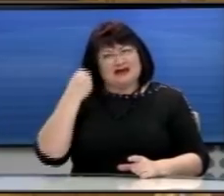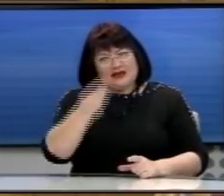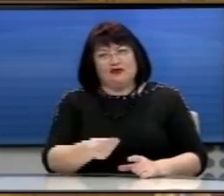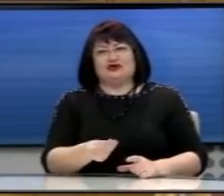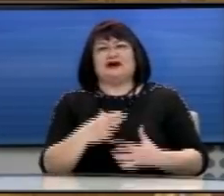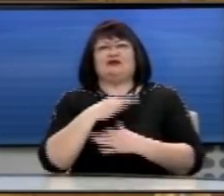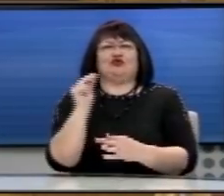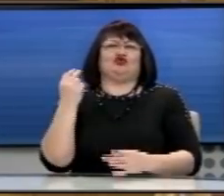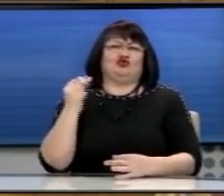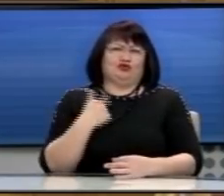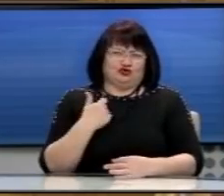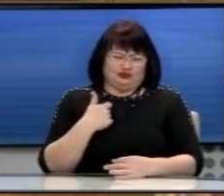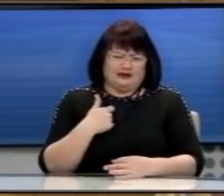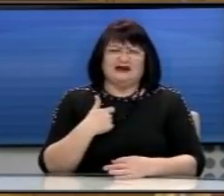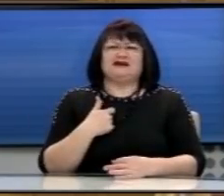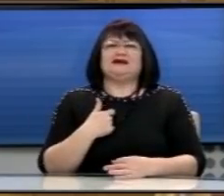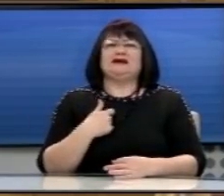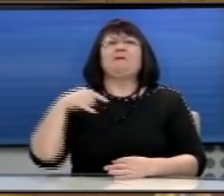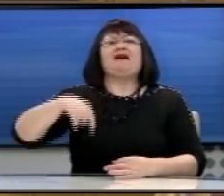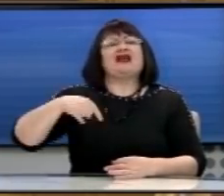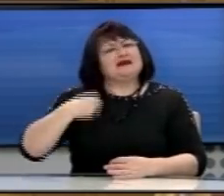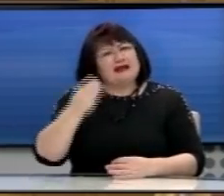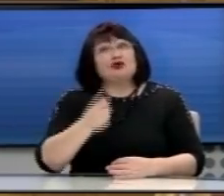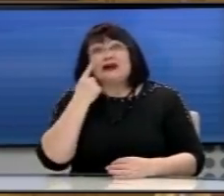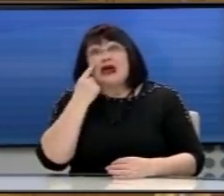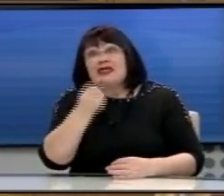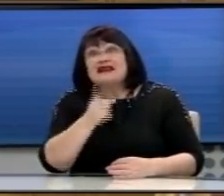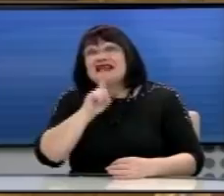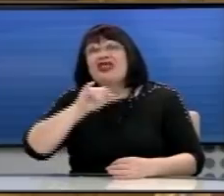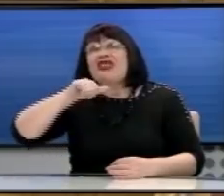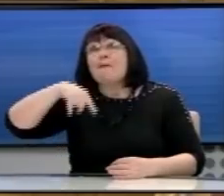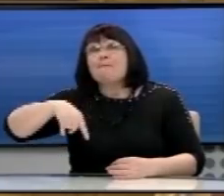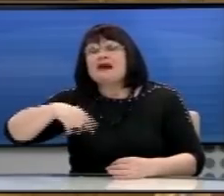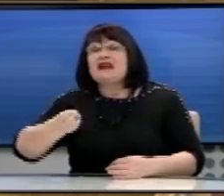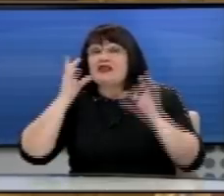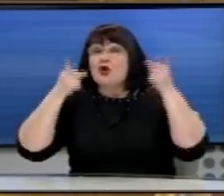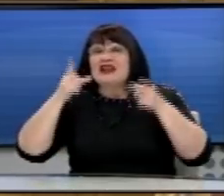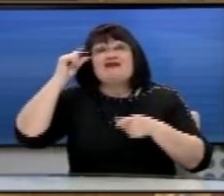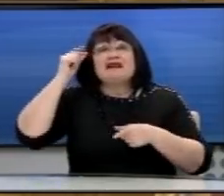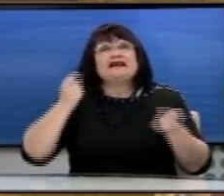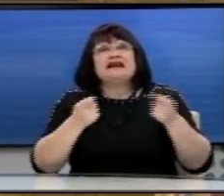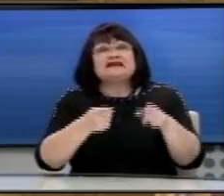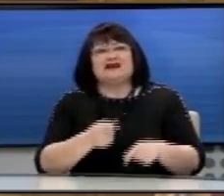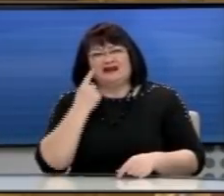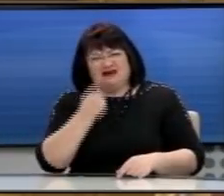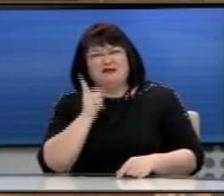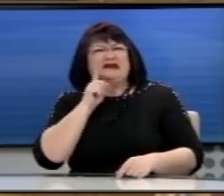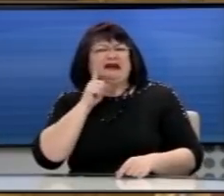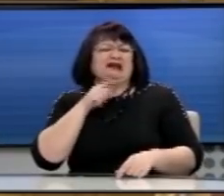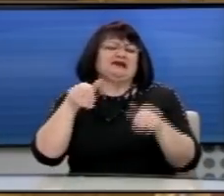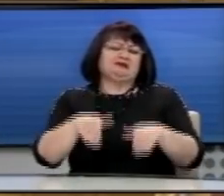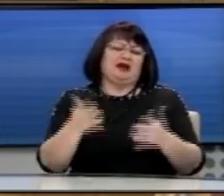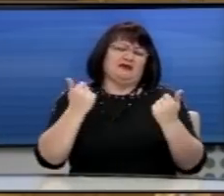ο κοινοβουλευτικός εκπρόσωπος του κόμματος, ο Θανάσης Παφίλης, και που δείχνουν πόσο πολύ σέβεστε τις γυναίκες.